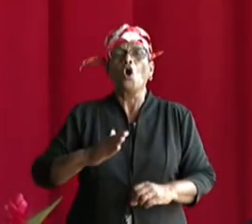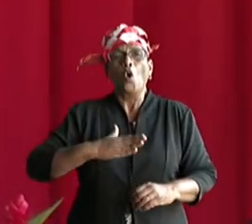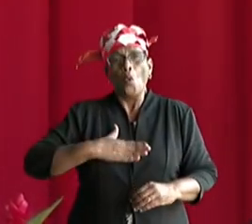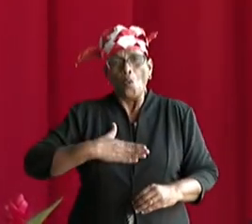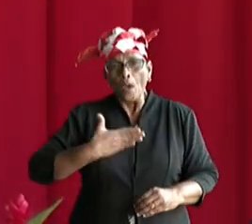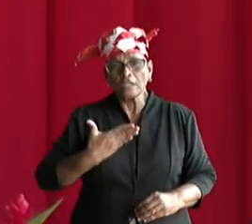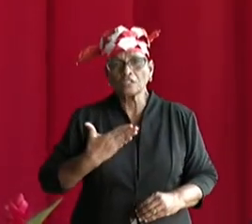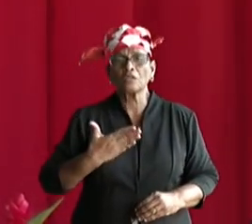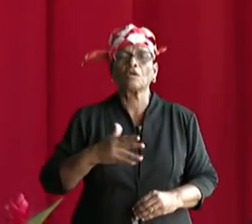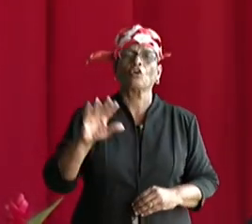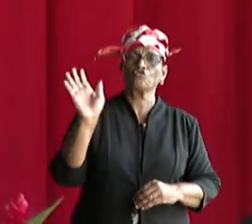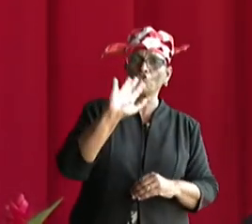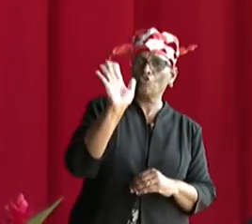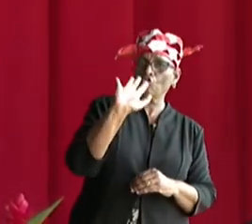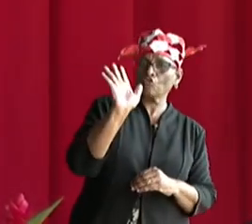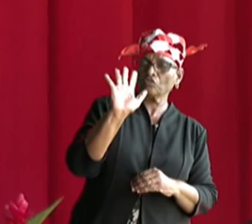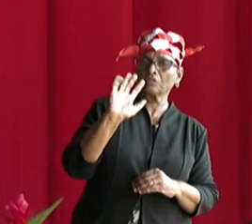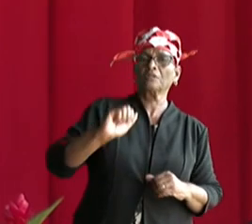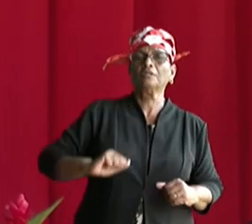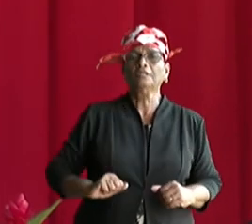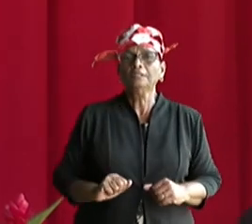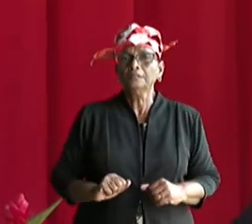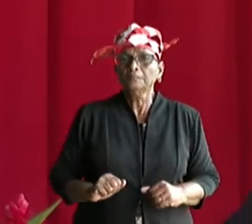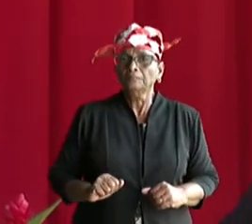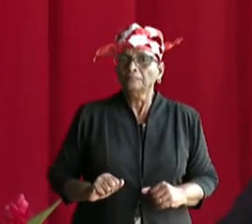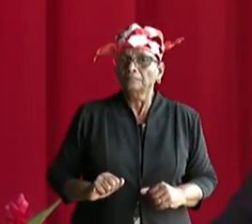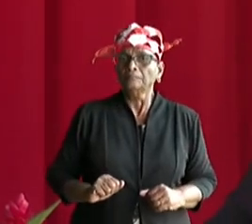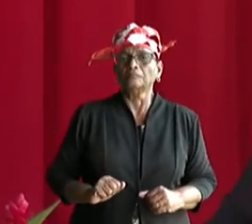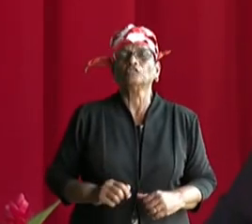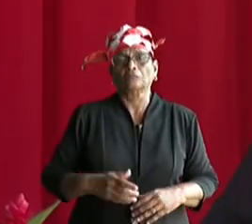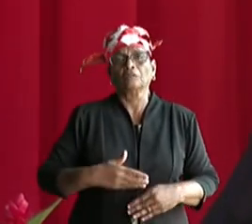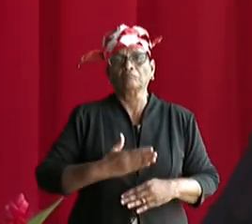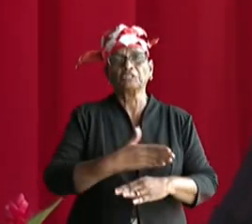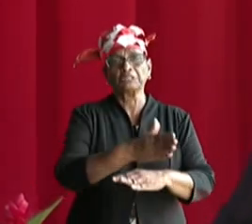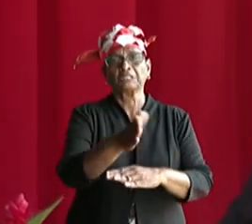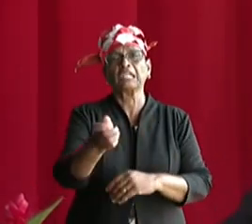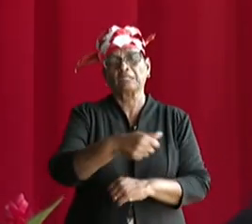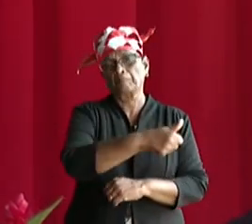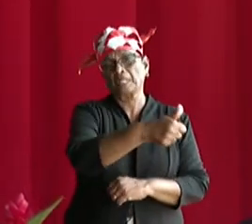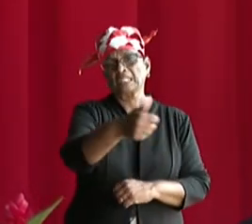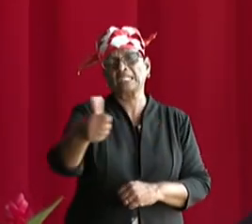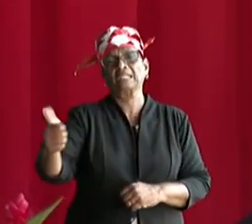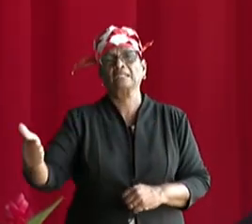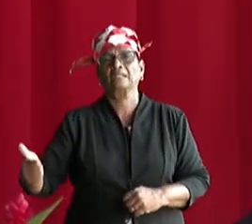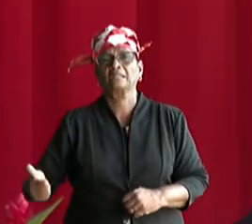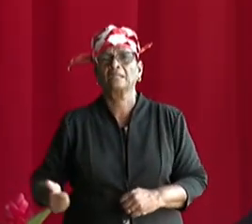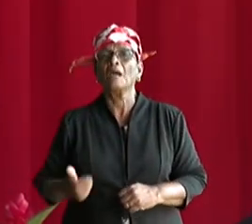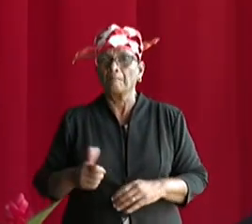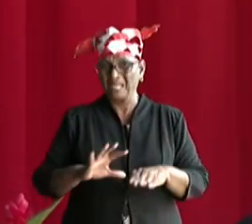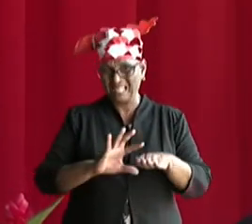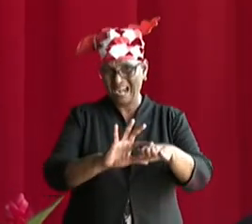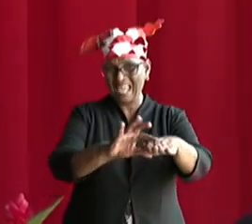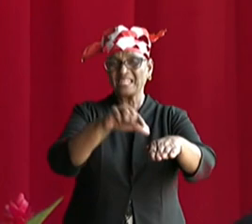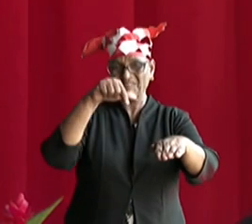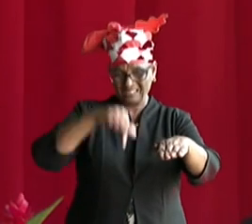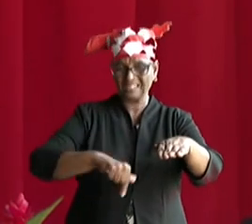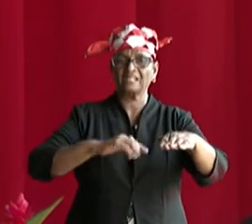welgemeende groet met het gehoor te delen. Meer gespecificeerd met de leiding van het